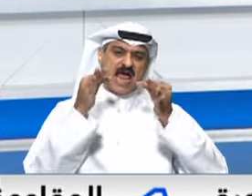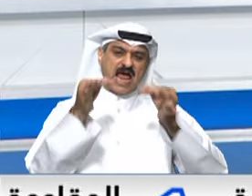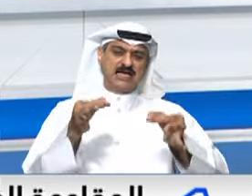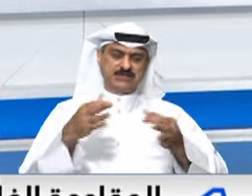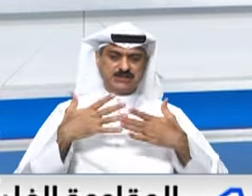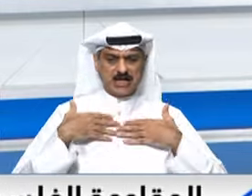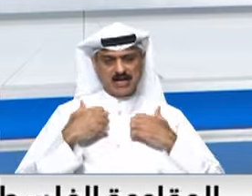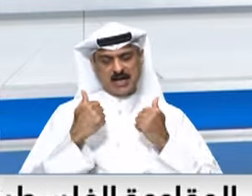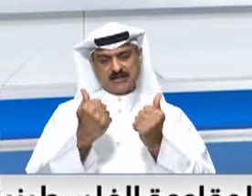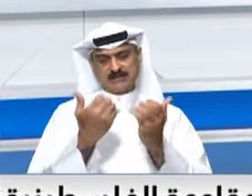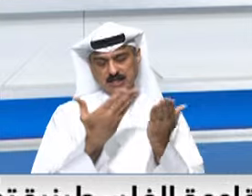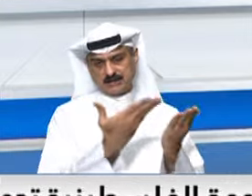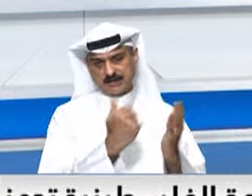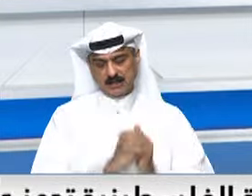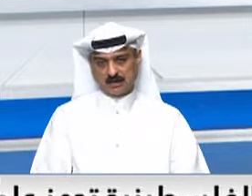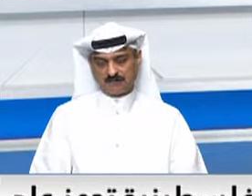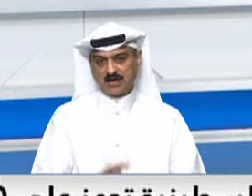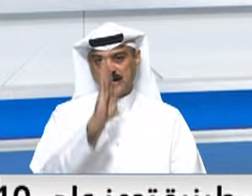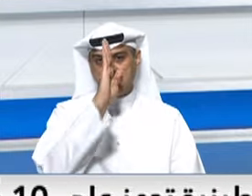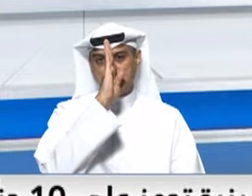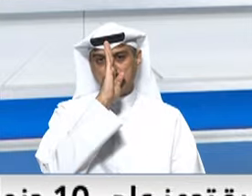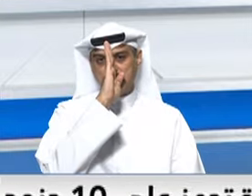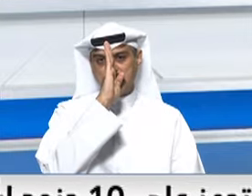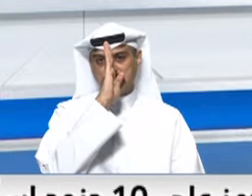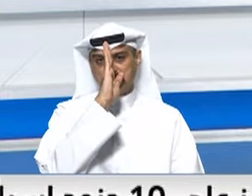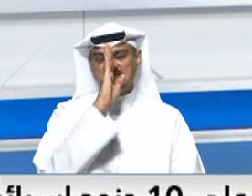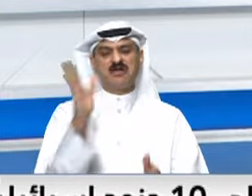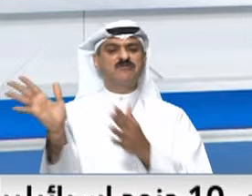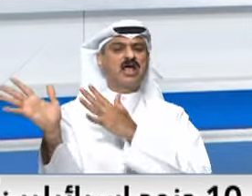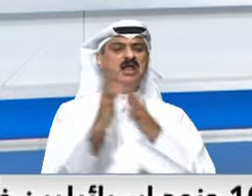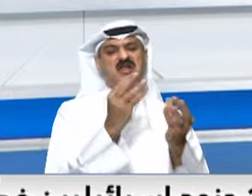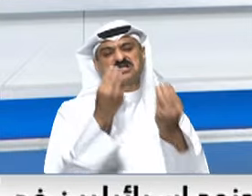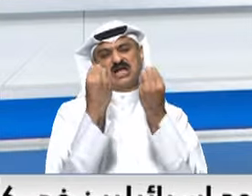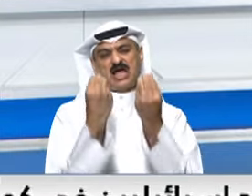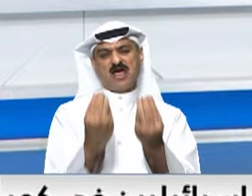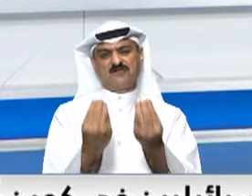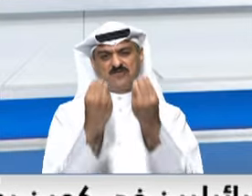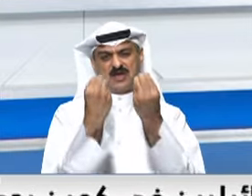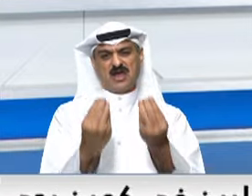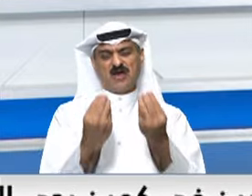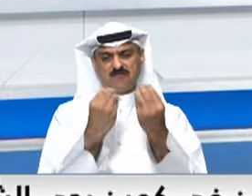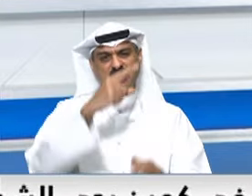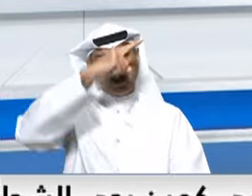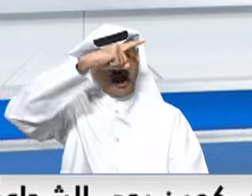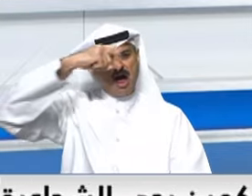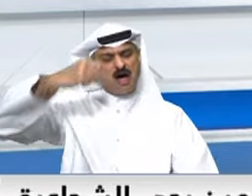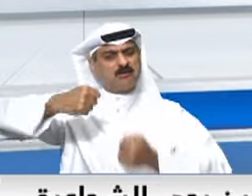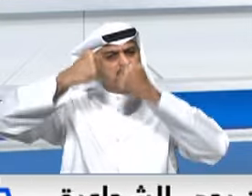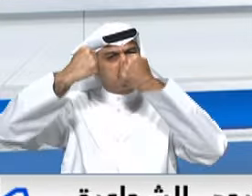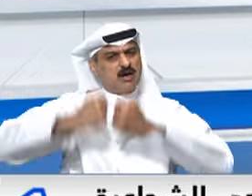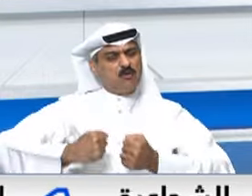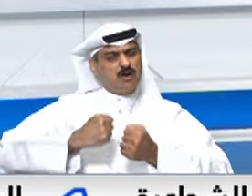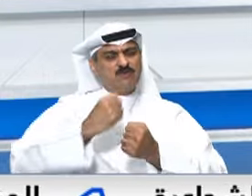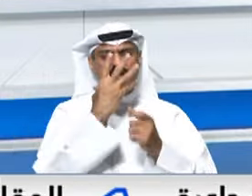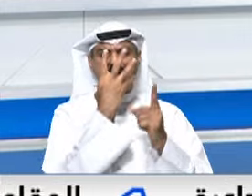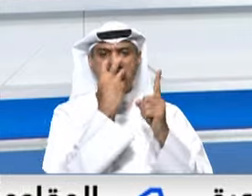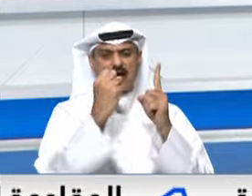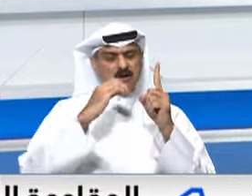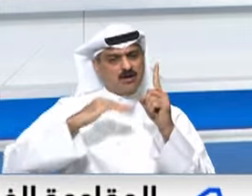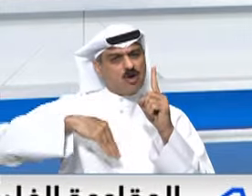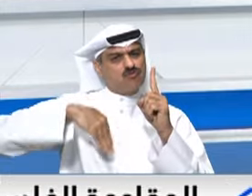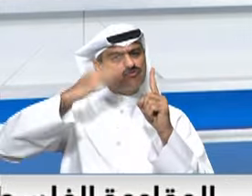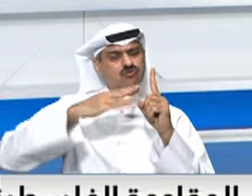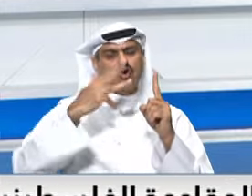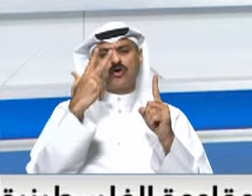بحري لسلامتكم. من يوم الاثنين تخف الرياح تدريجيا وأجواءنا راح تكون شديدة الحرارة. أيضا درجات الحرارة نلاحظ ما